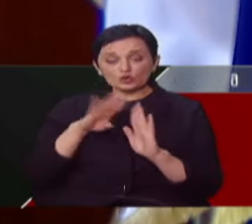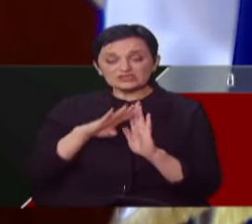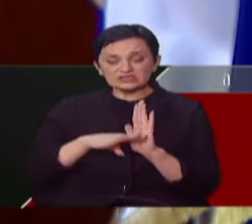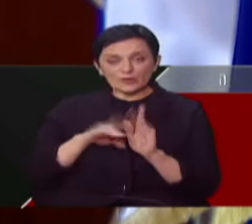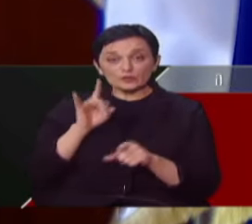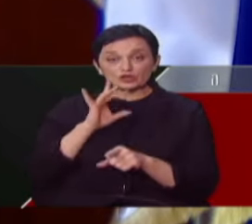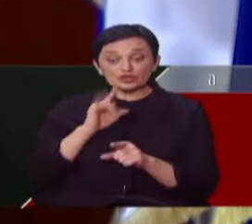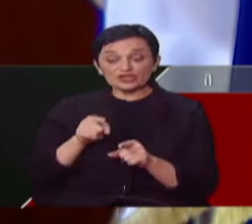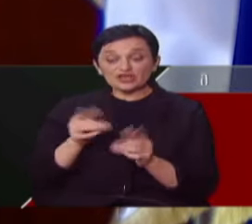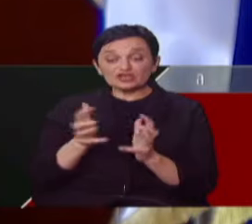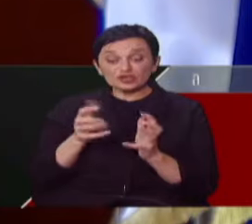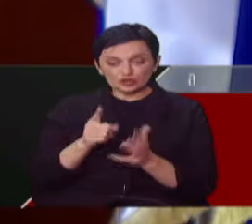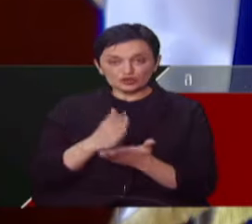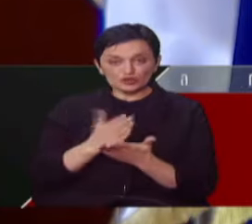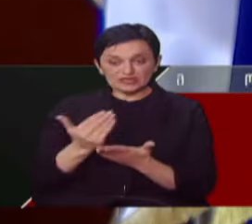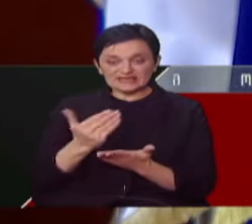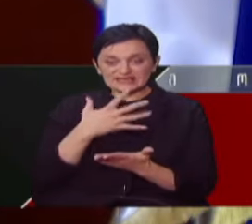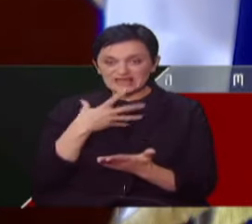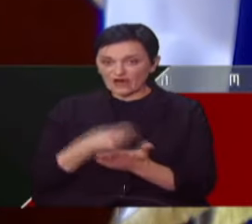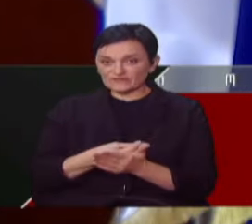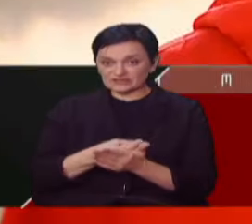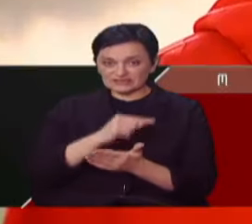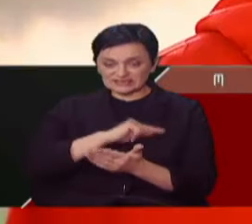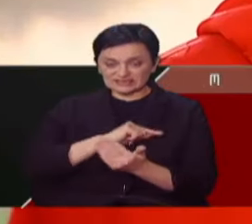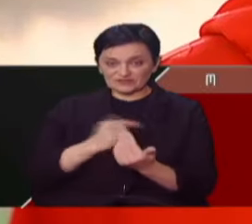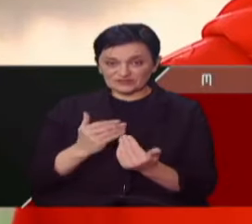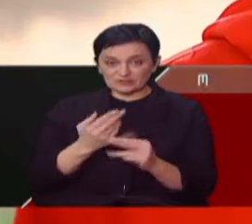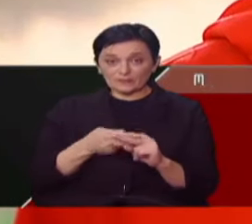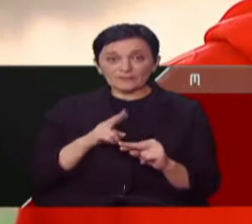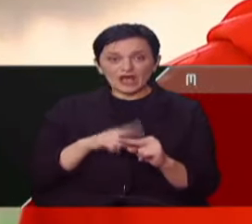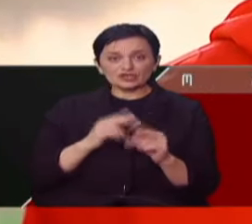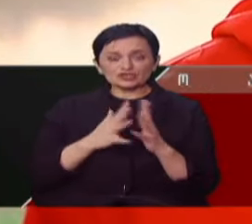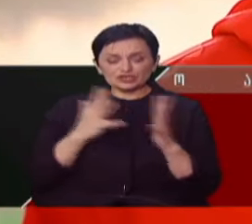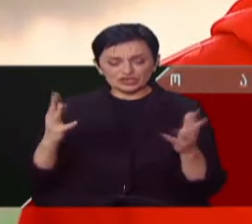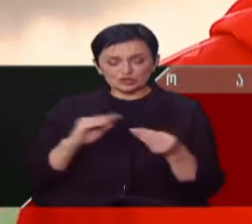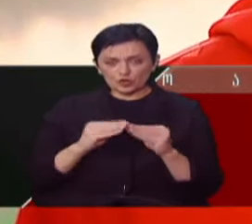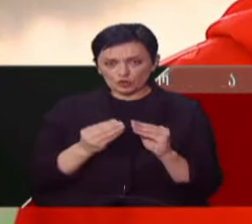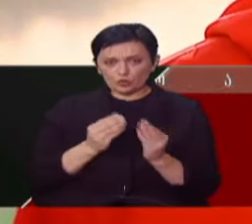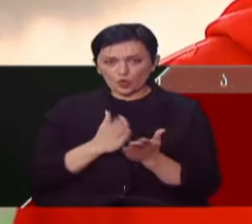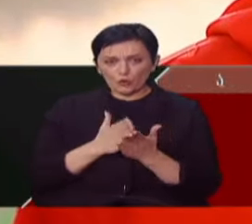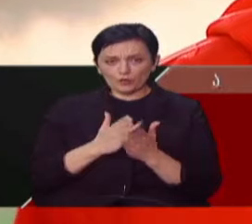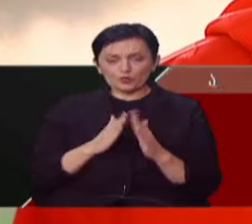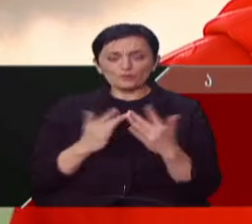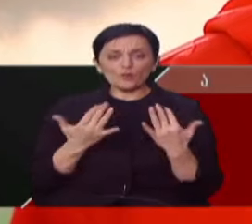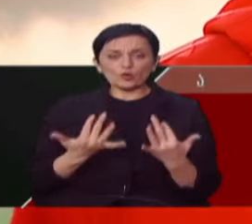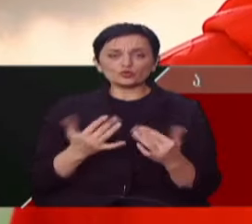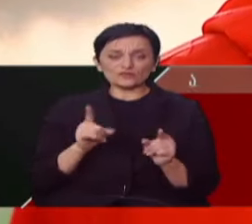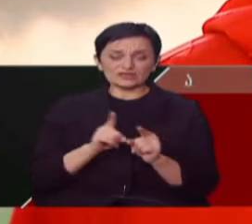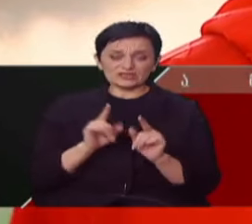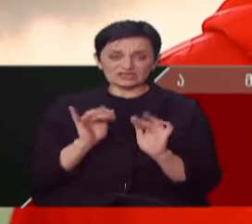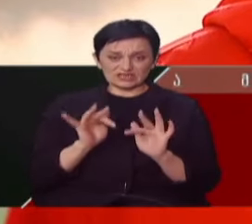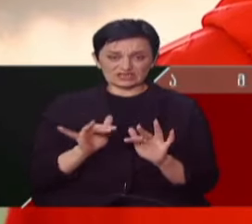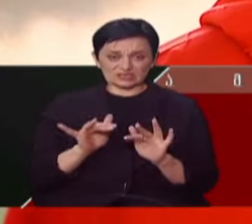ვიჩერ კიდე შენარჩუნებული აქვს თავისი თვისებები. ეს არის საკმაოდ დიდი გამოწვევა და მოითხოვს ისეთ